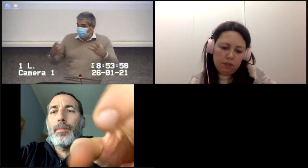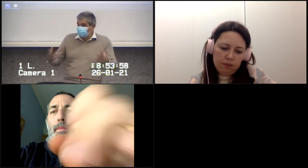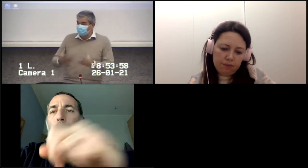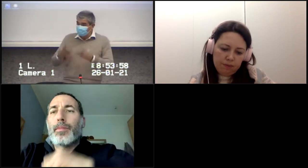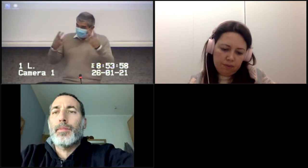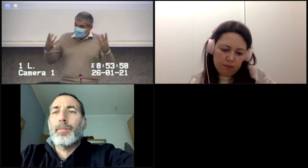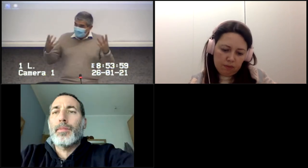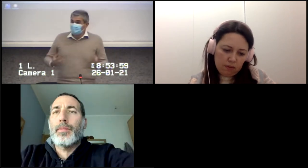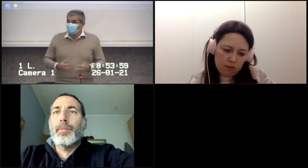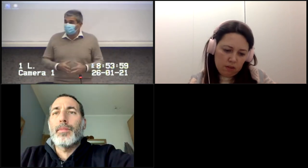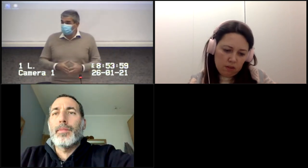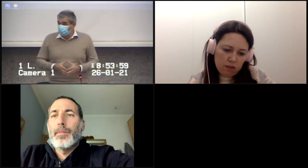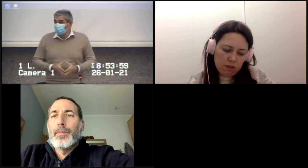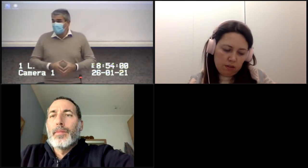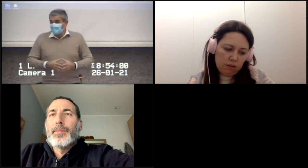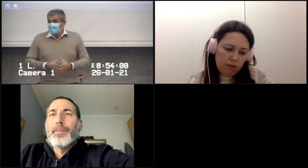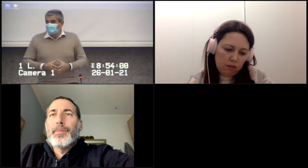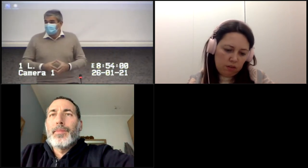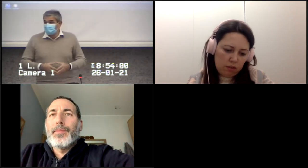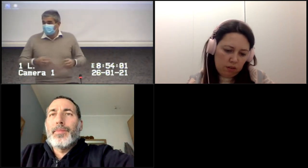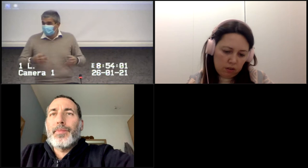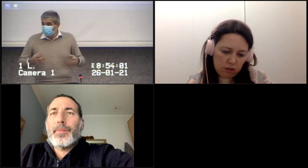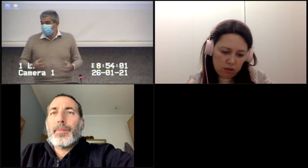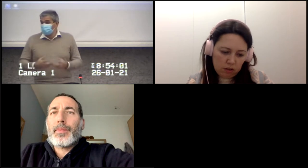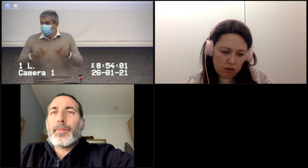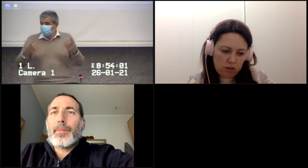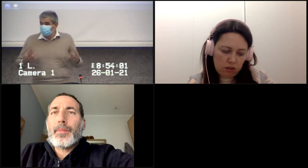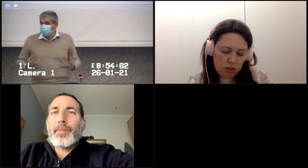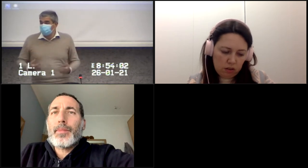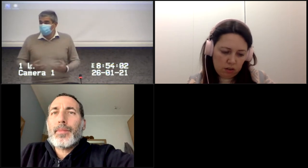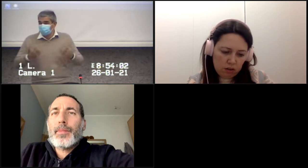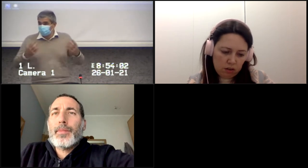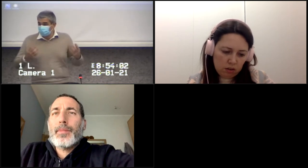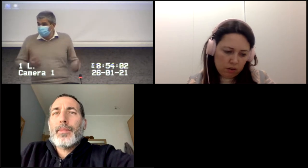ha visto nel momento clou del lavoro,